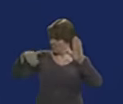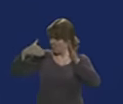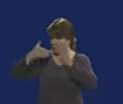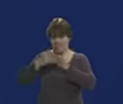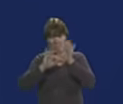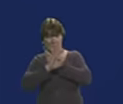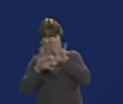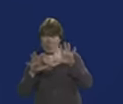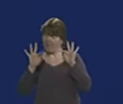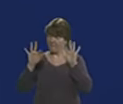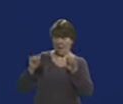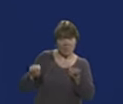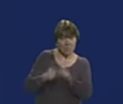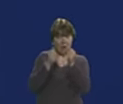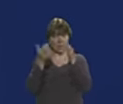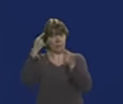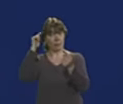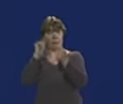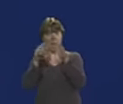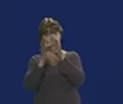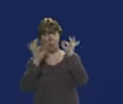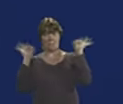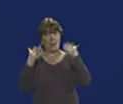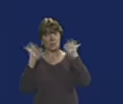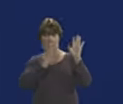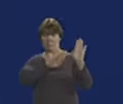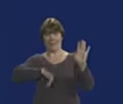le consensus national sur cette question. Aucun.